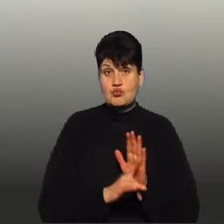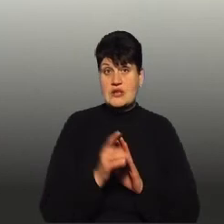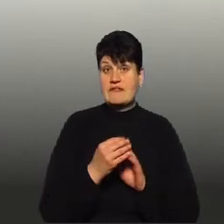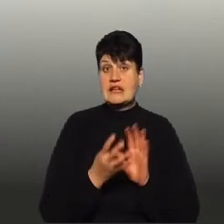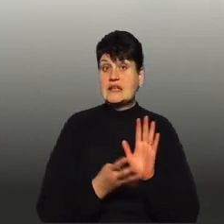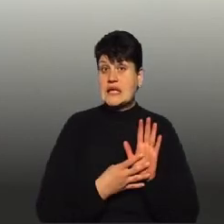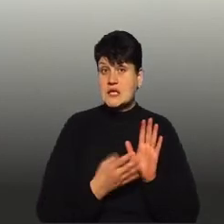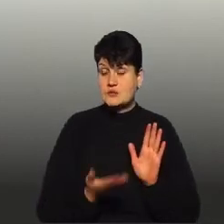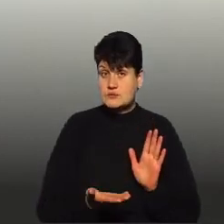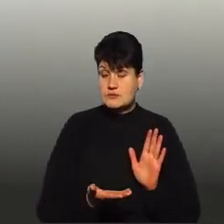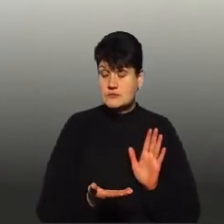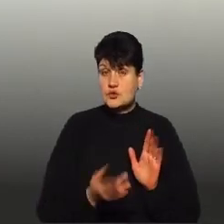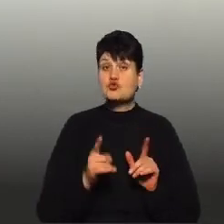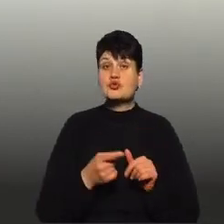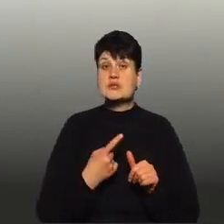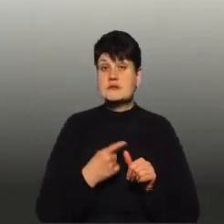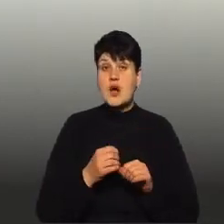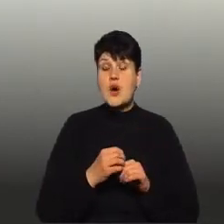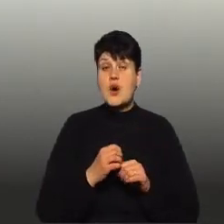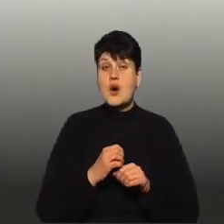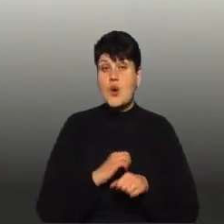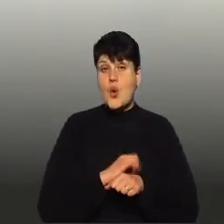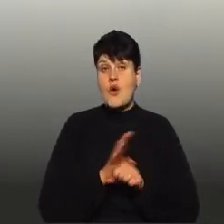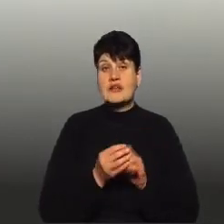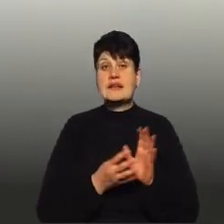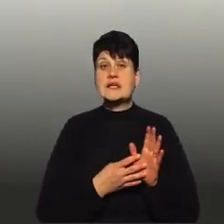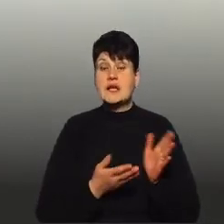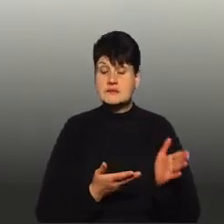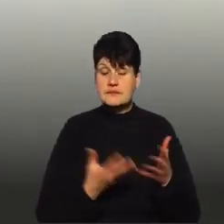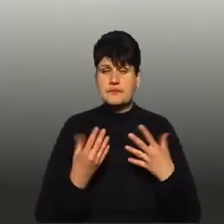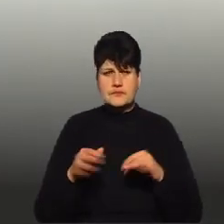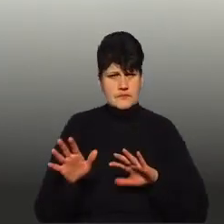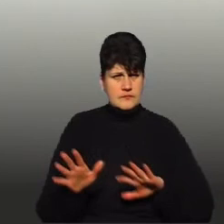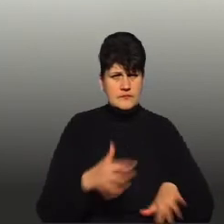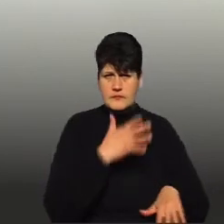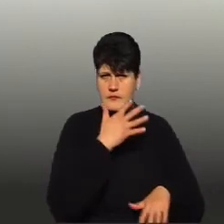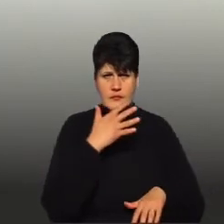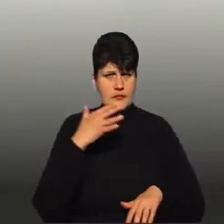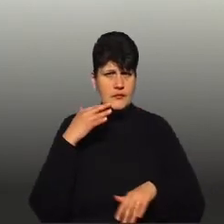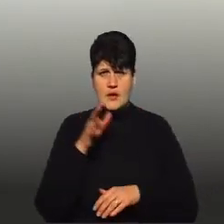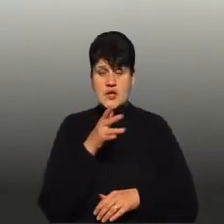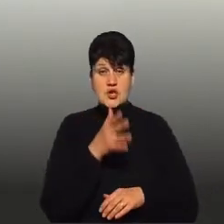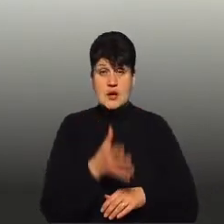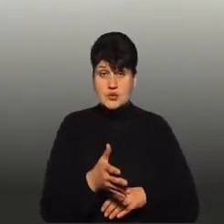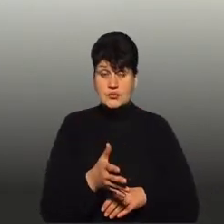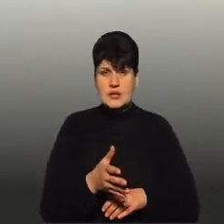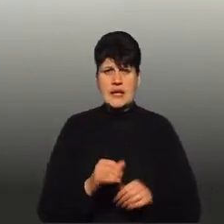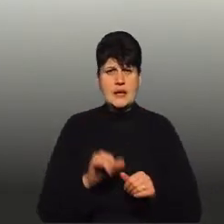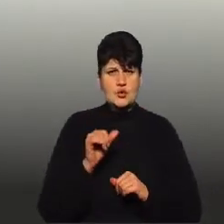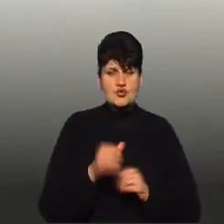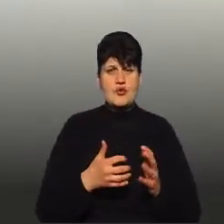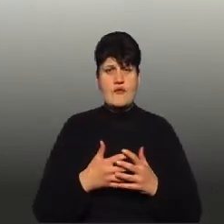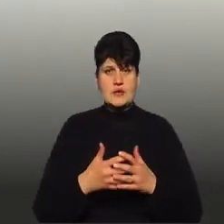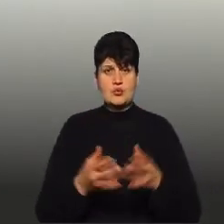називається COVID-19. І уже пройшло достатньо часу, і крім того, що вагітність потрібно планувати, як би там би